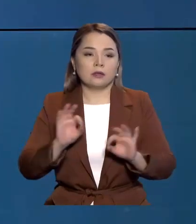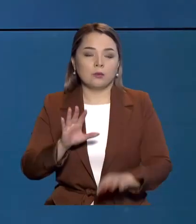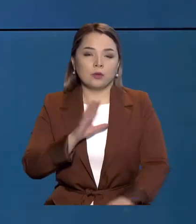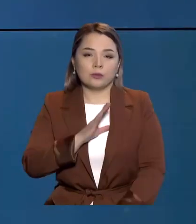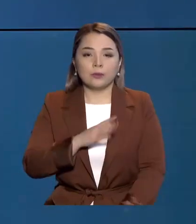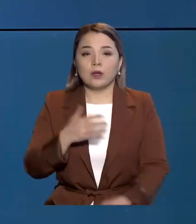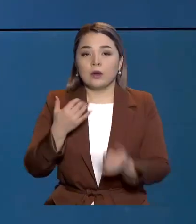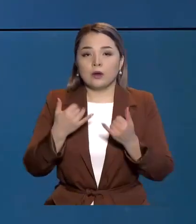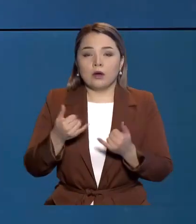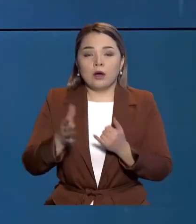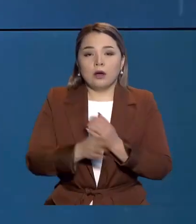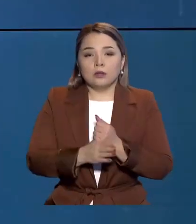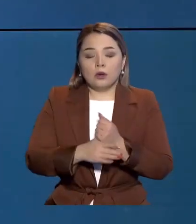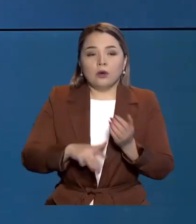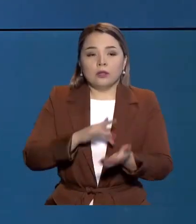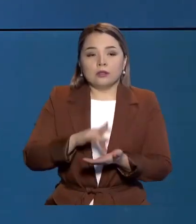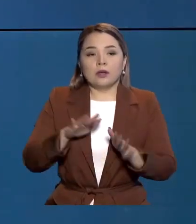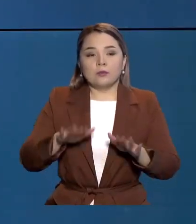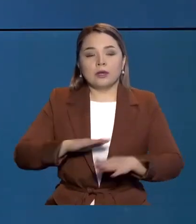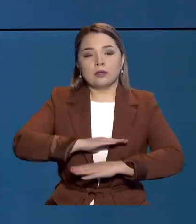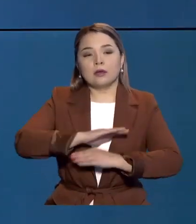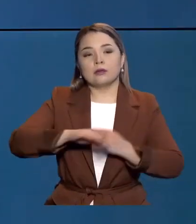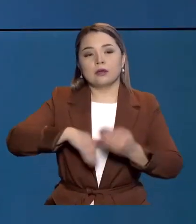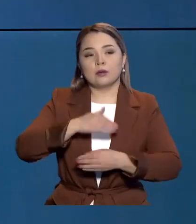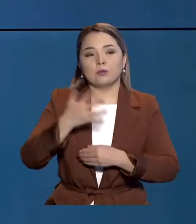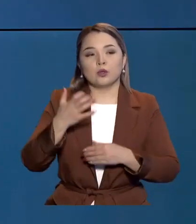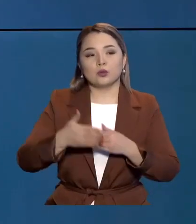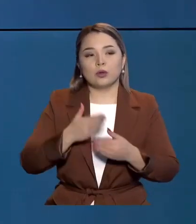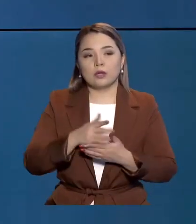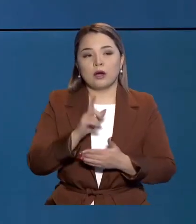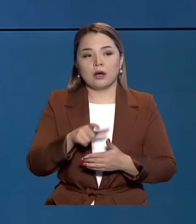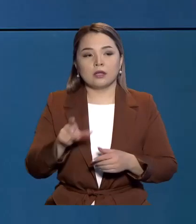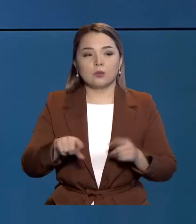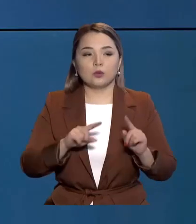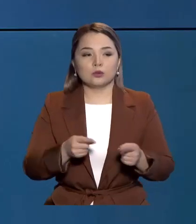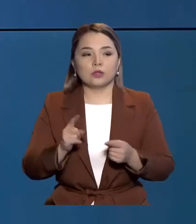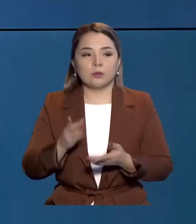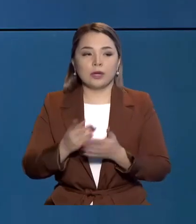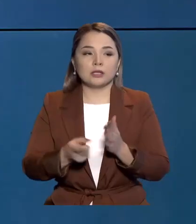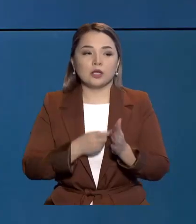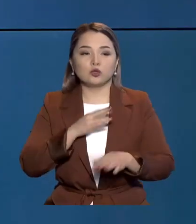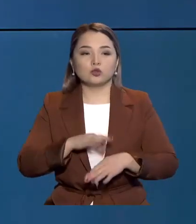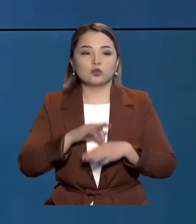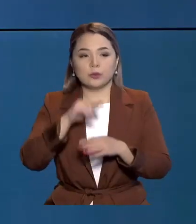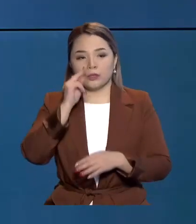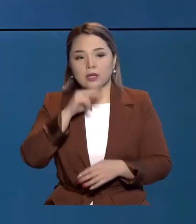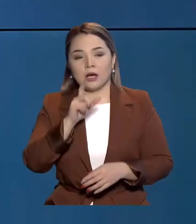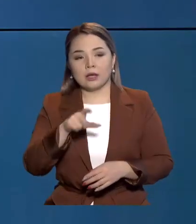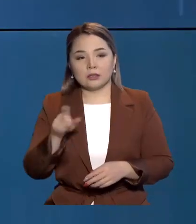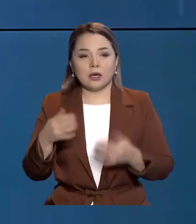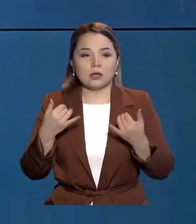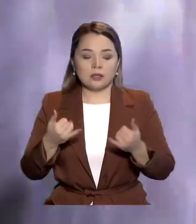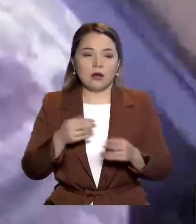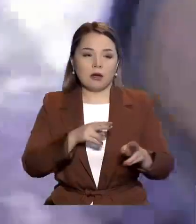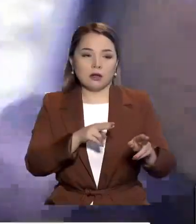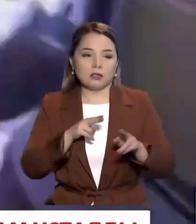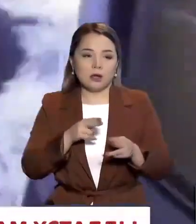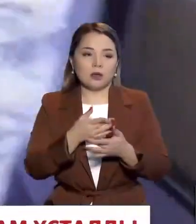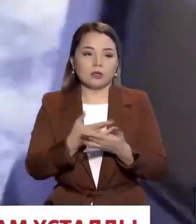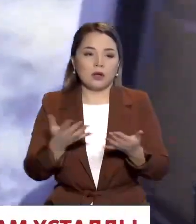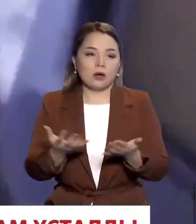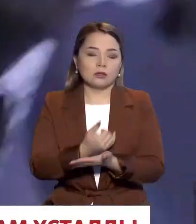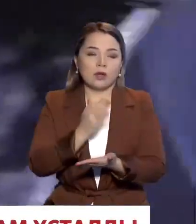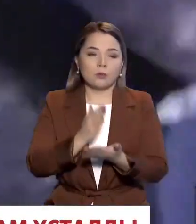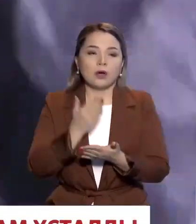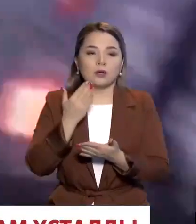Атырауда құзырлы орган мамандары жаппай тәртіпсіздікке қатысқан 500-ге жуық адамды ұстады. Тергеу кезінде күдіктілердің бірінің үйінен атыс қару тәркіленді.